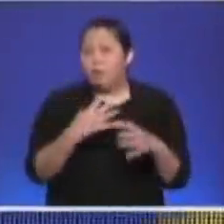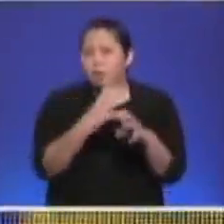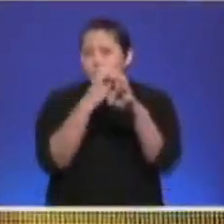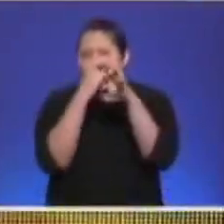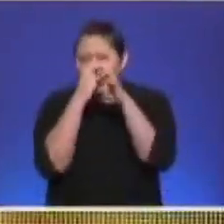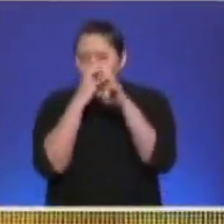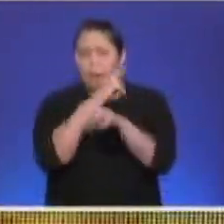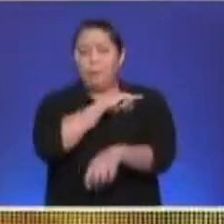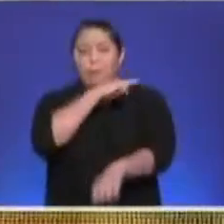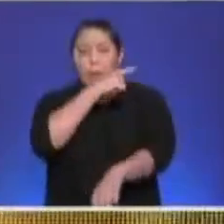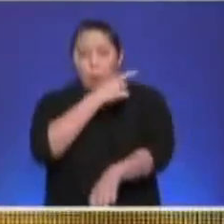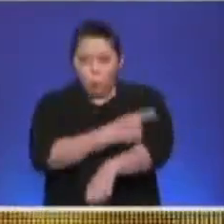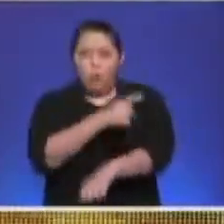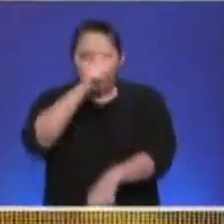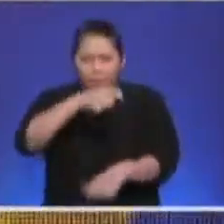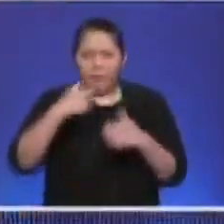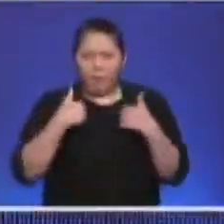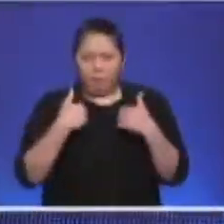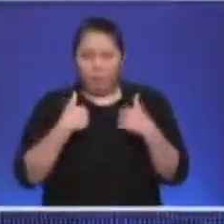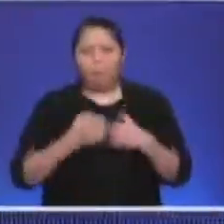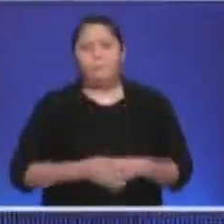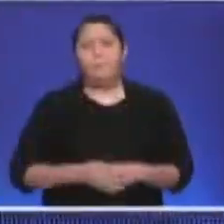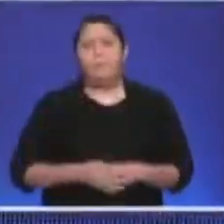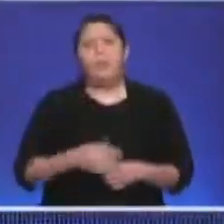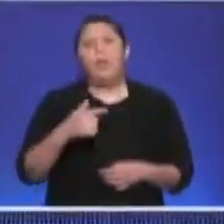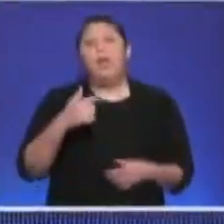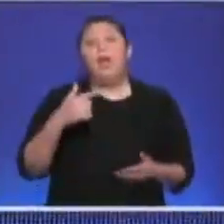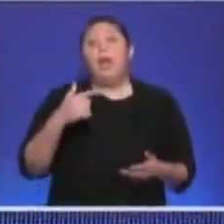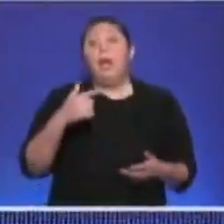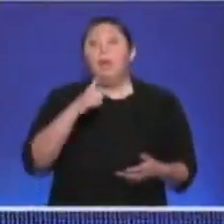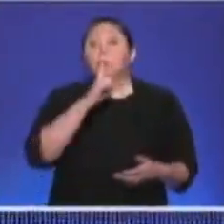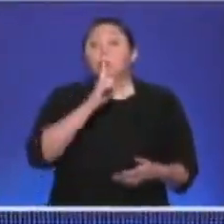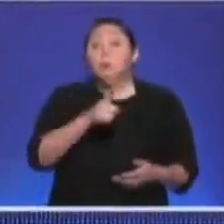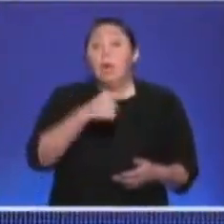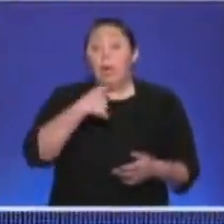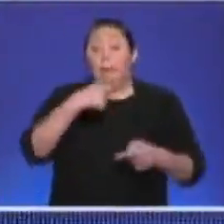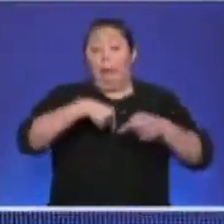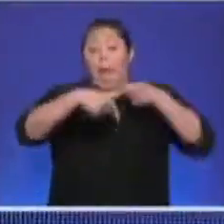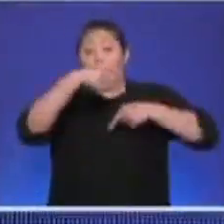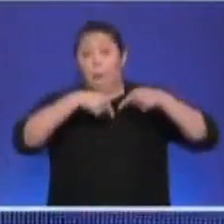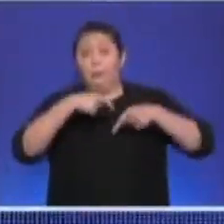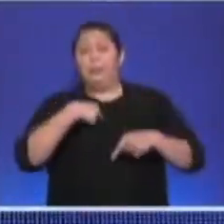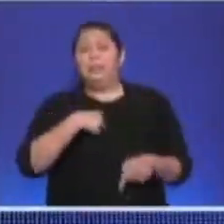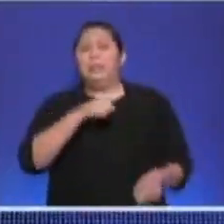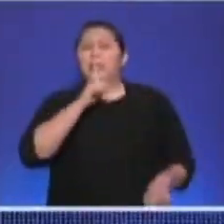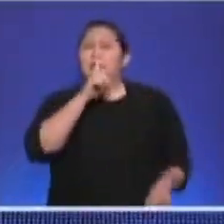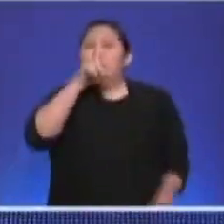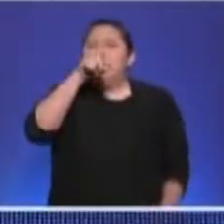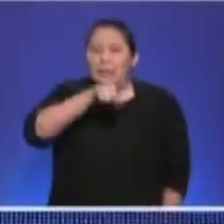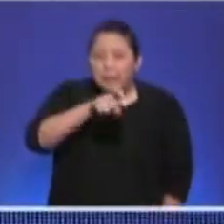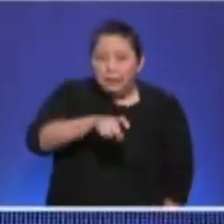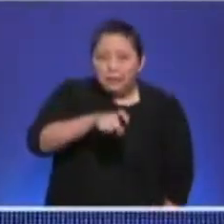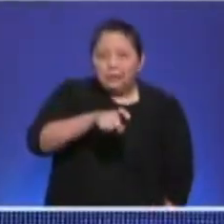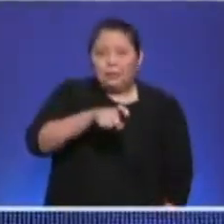ko, ma'am. Kailangan talaga na